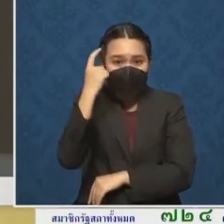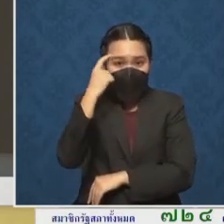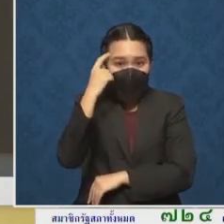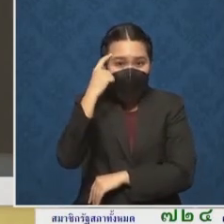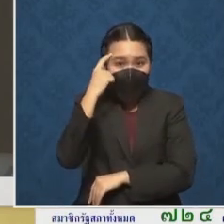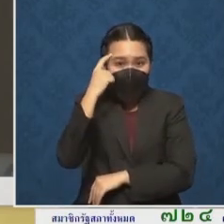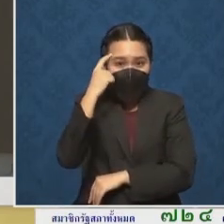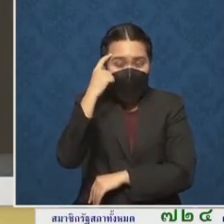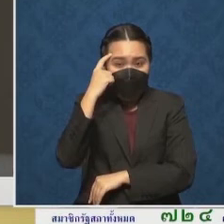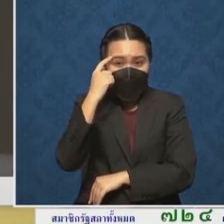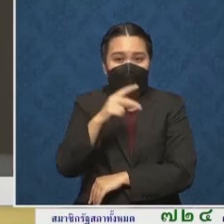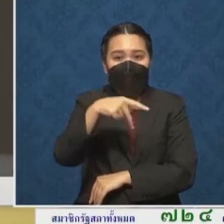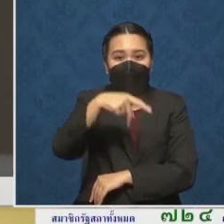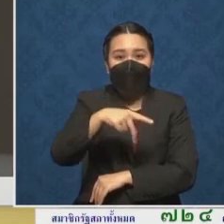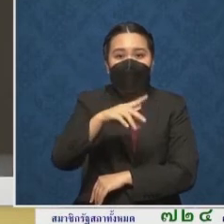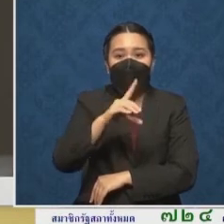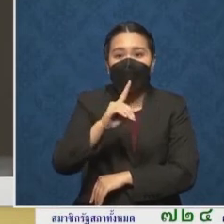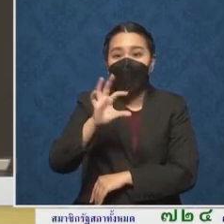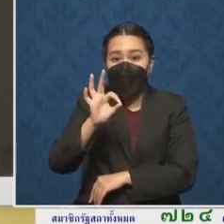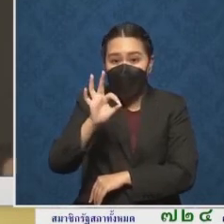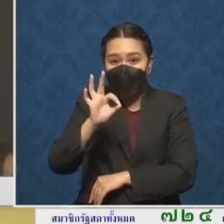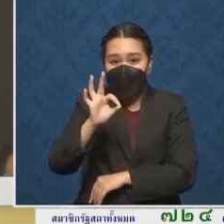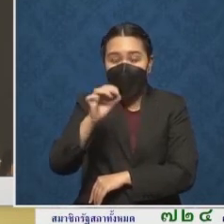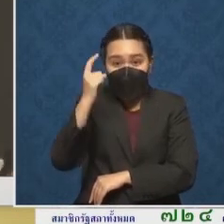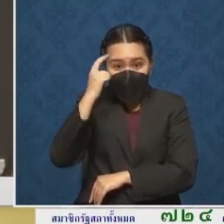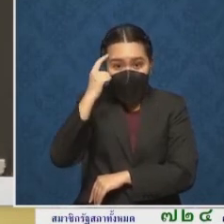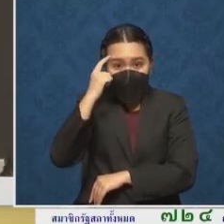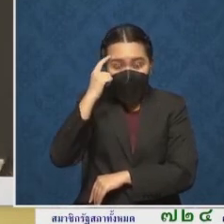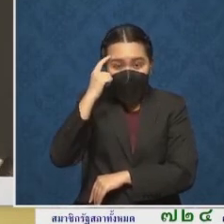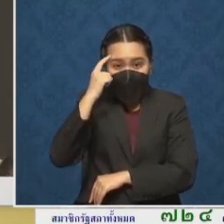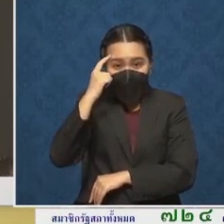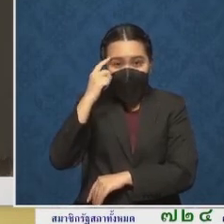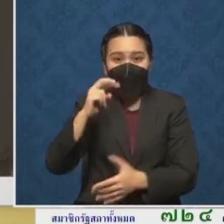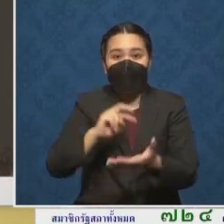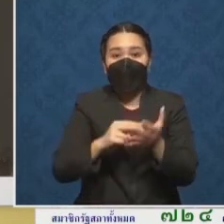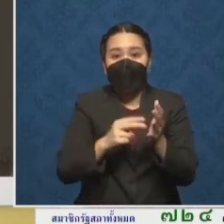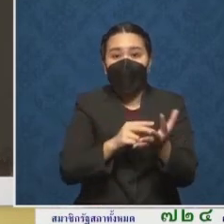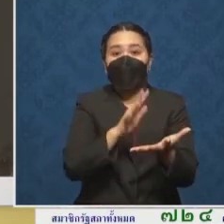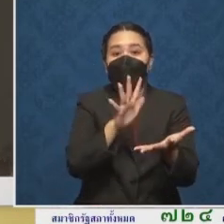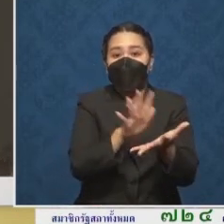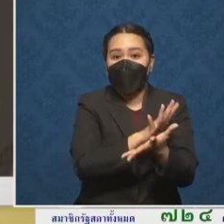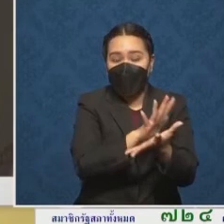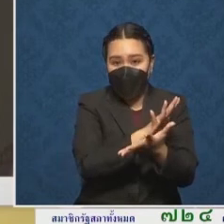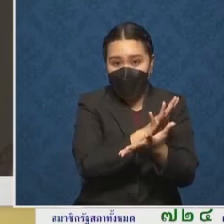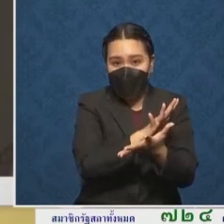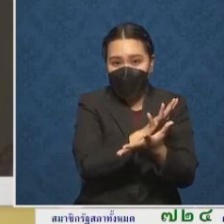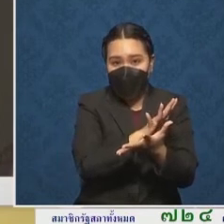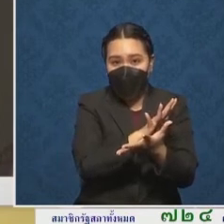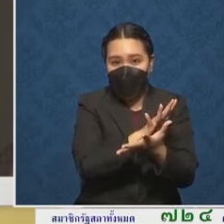จักฟอร์แมตที่เรียกว่า PDF นะครับ PDF เนี่ยเป็นการแช่แข็งเอกส